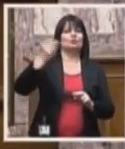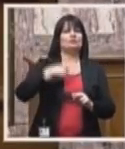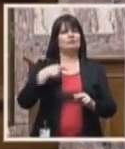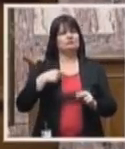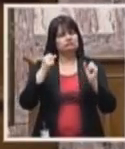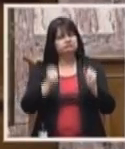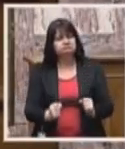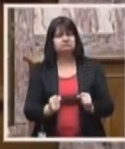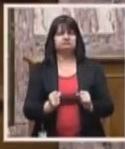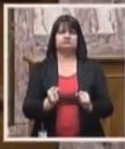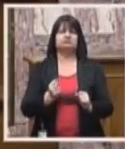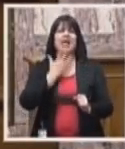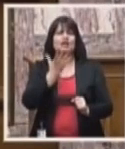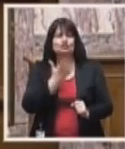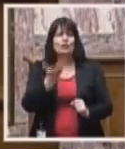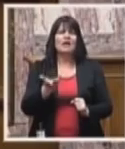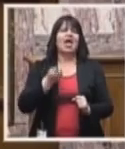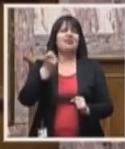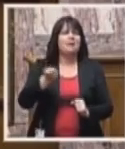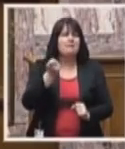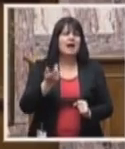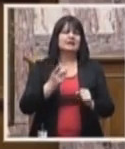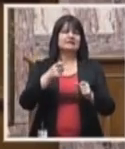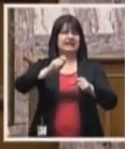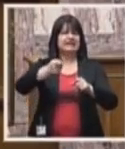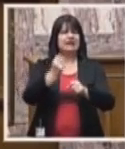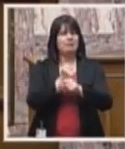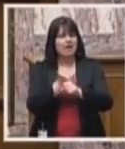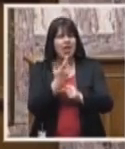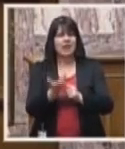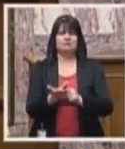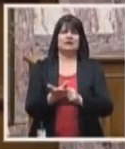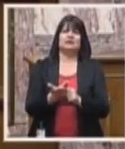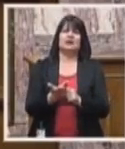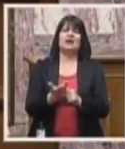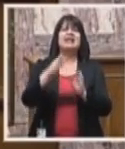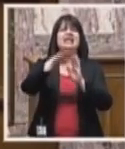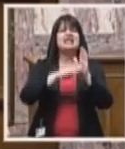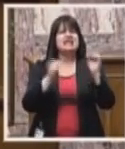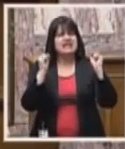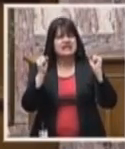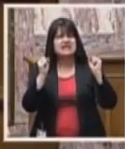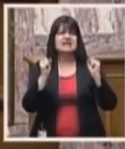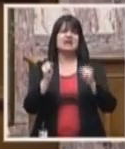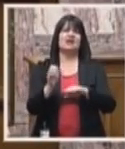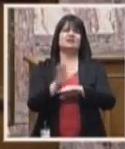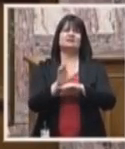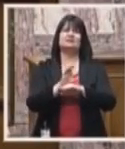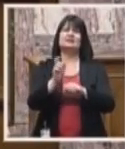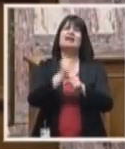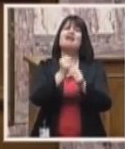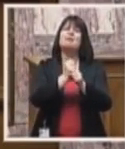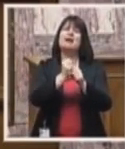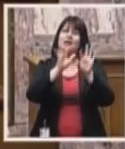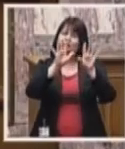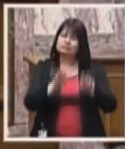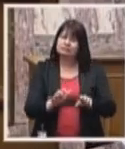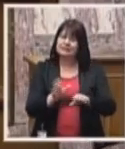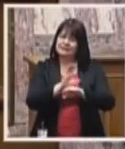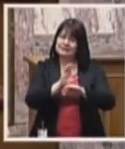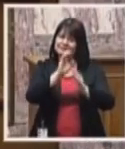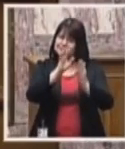κρατικών δαπανών, φορολογικό σύστημα, κλειστά επαγγέλματα, πρωτοβάθμιο σύστημα υγείας, ηλεκτρονική συνταγογράφηση. Ναι, οι τιμές όχι